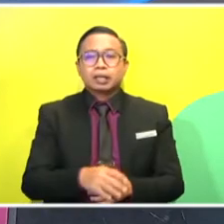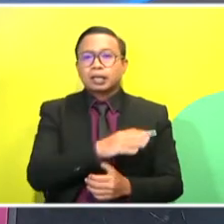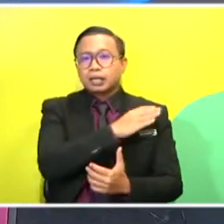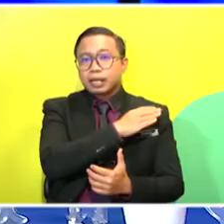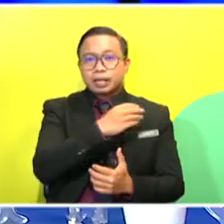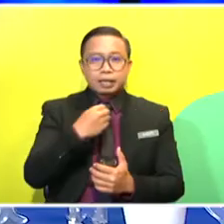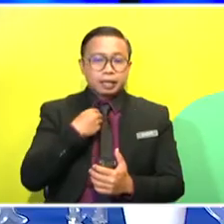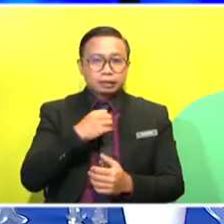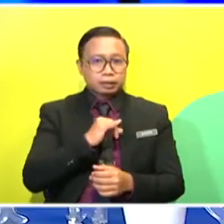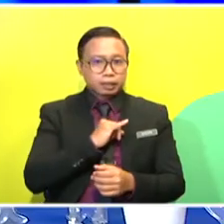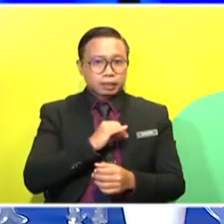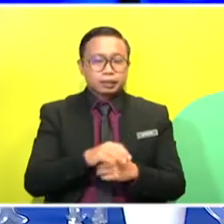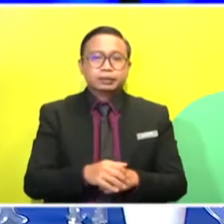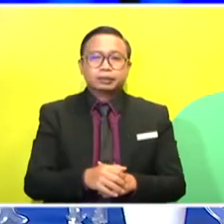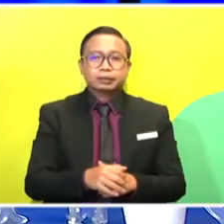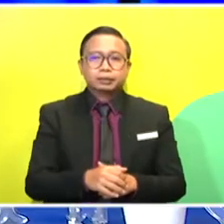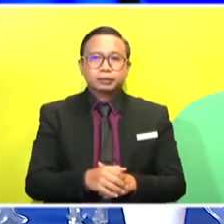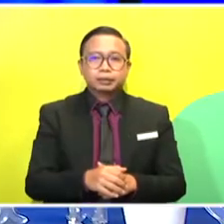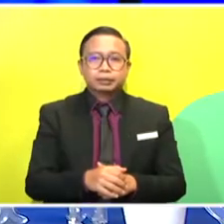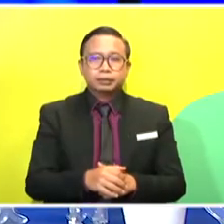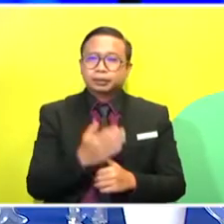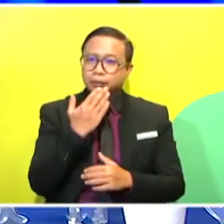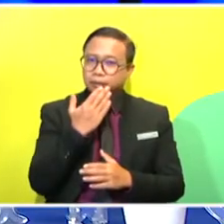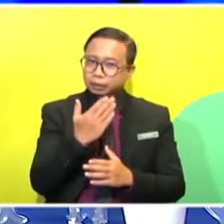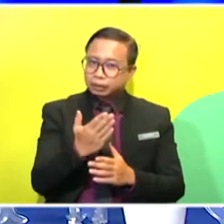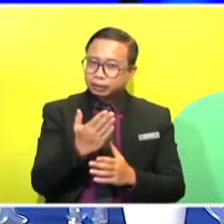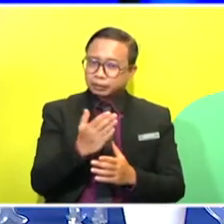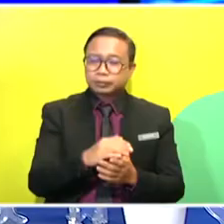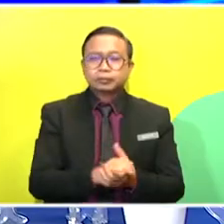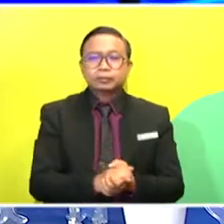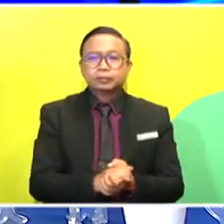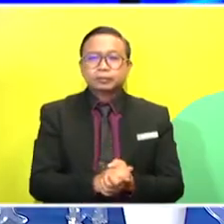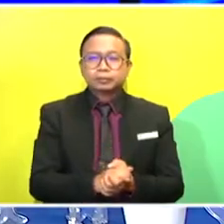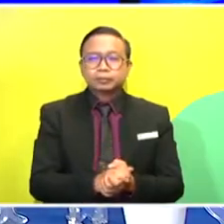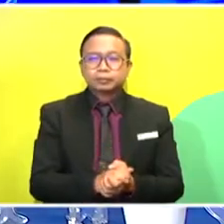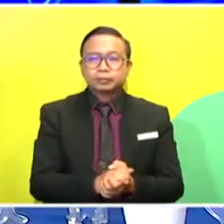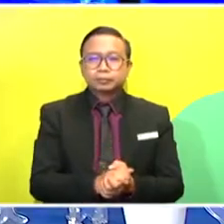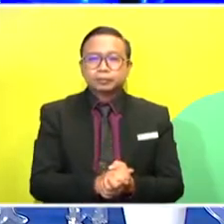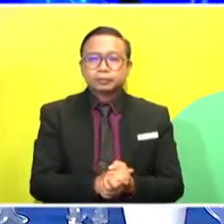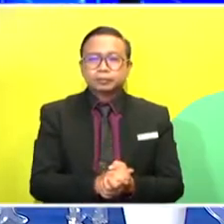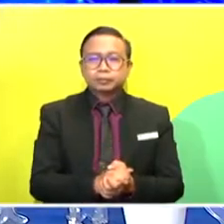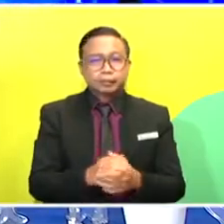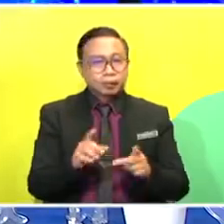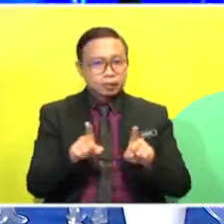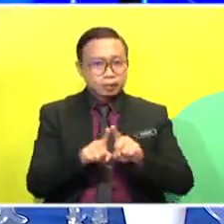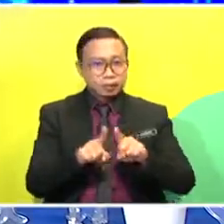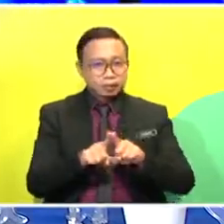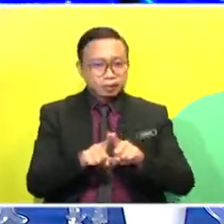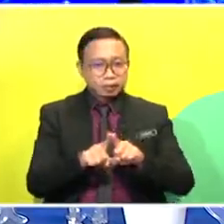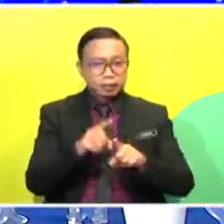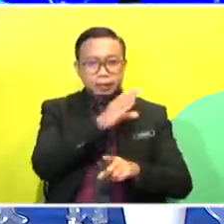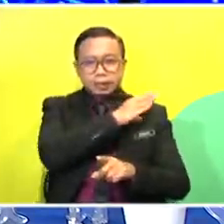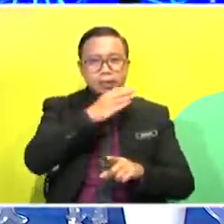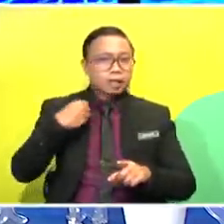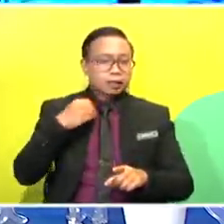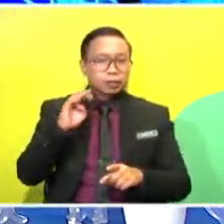guru bahasa isyarat kita pada hari ini, Cikgu Bukhari dari Sekolah Kebangsaan Pendidikan Khas Selangor Shah Alam kerana bersama-sama dengan kami dan murid-murid